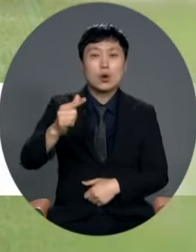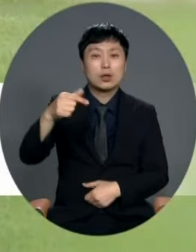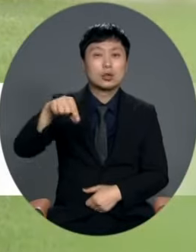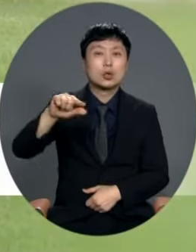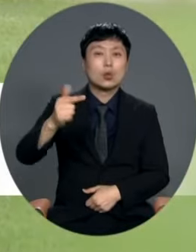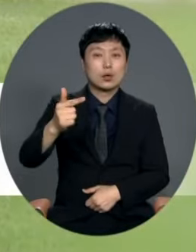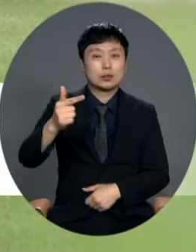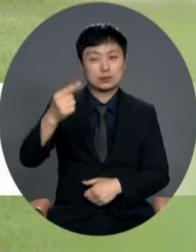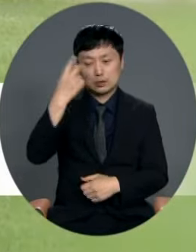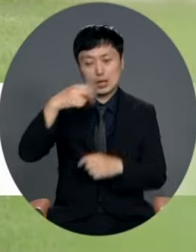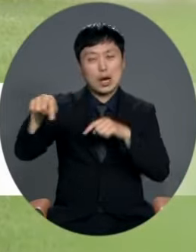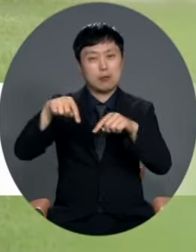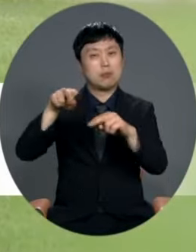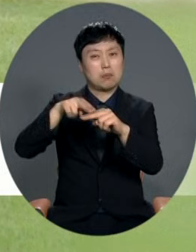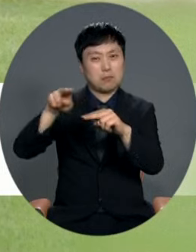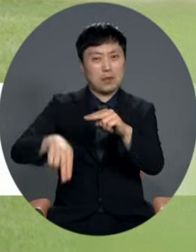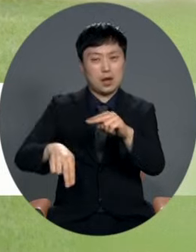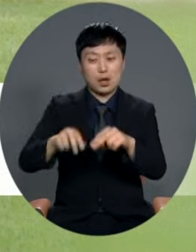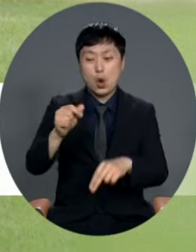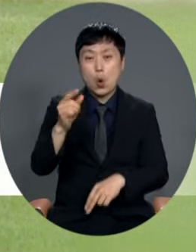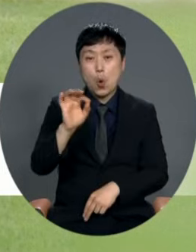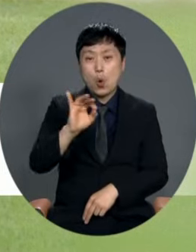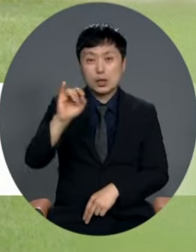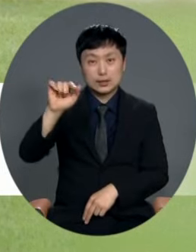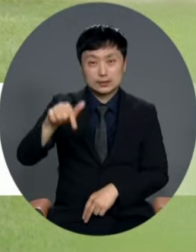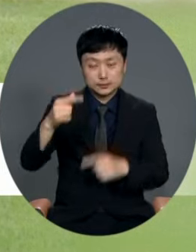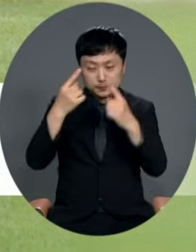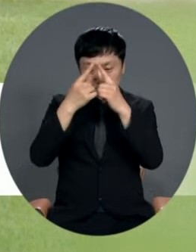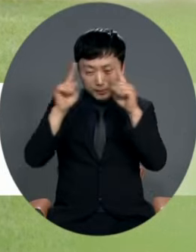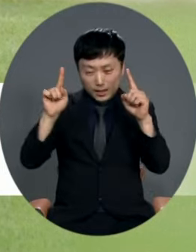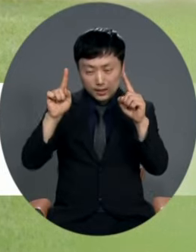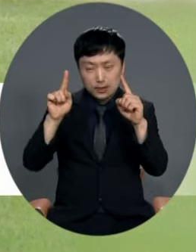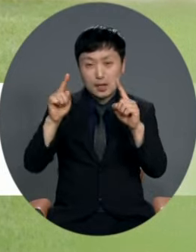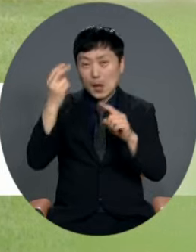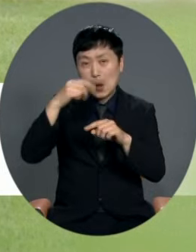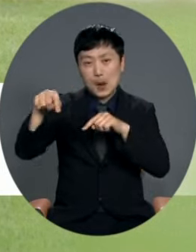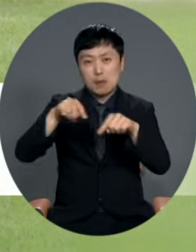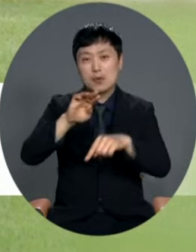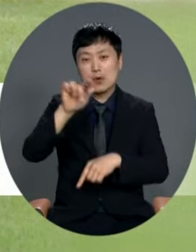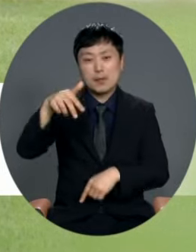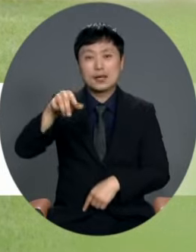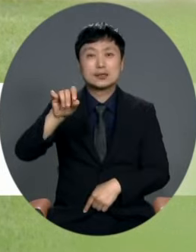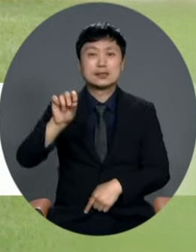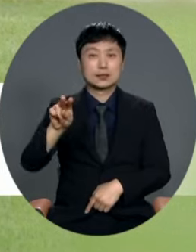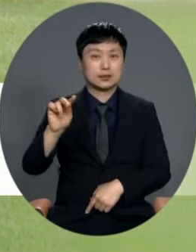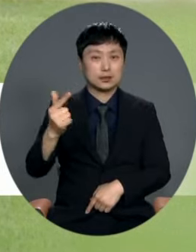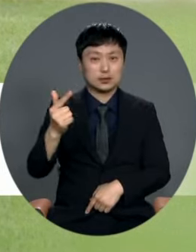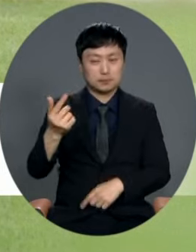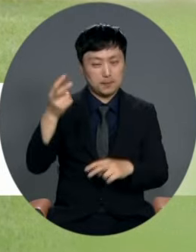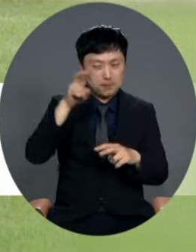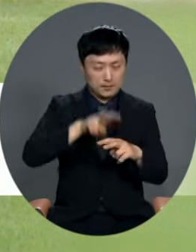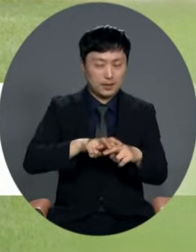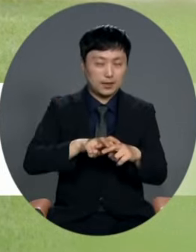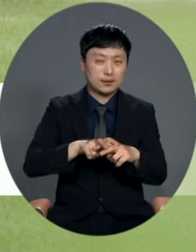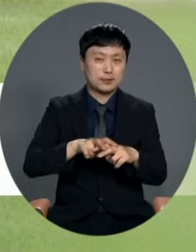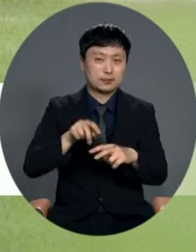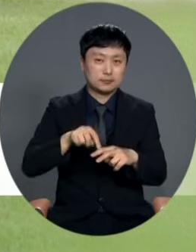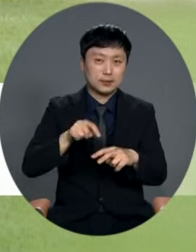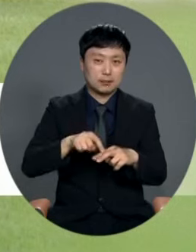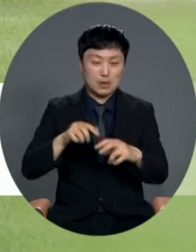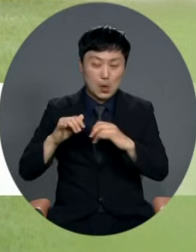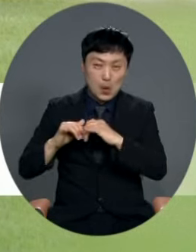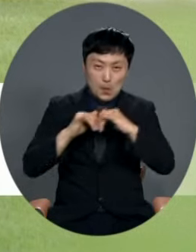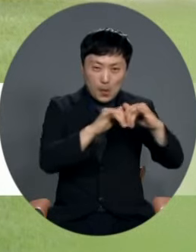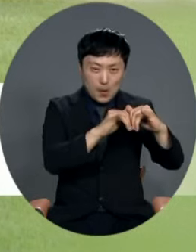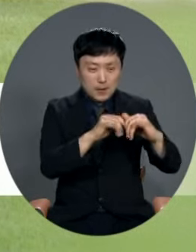사퇴했는데요. 홍익대학교를 지휘하던 박창현 감독이 정식 사령탑으로 선임됐습니다. 박신임 감독은 공격